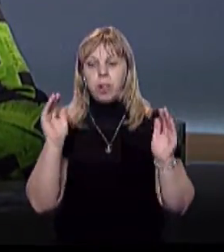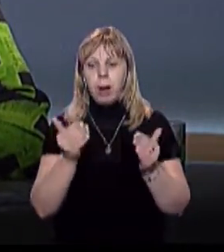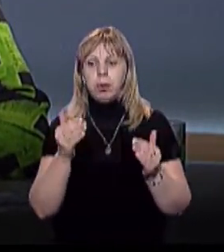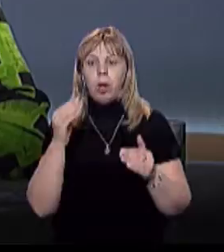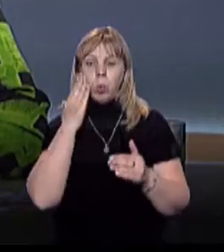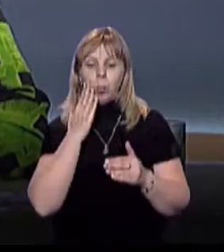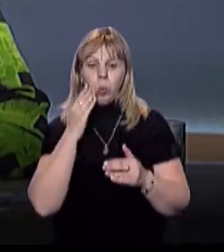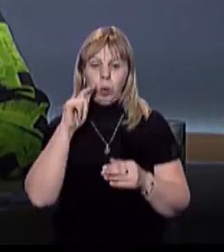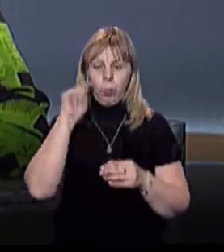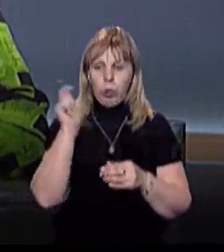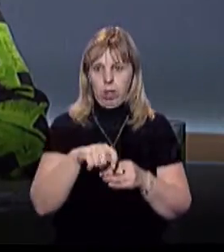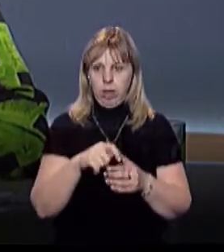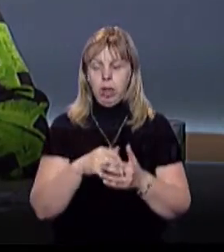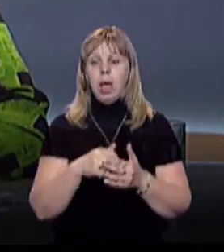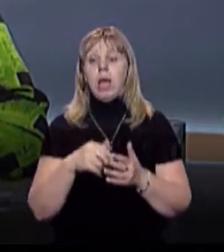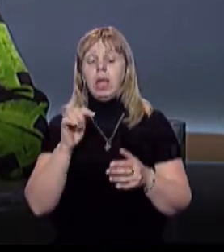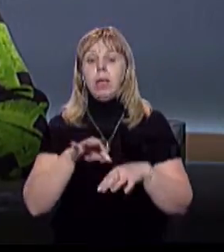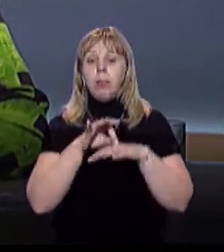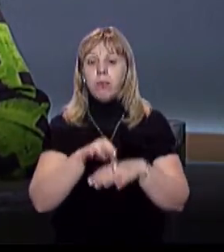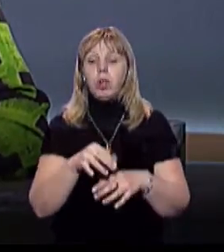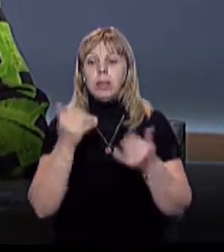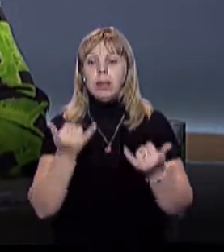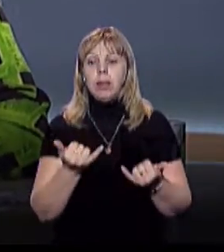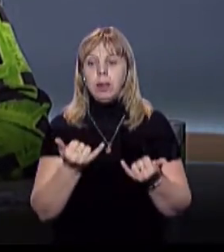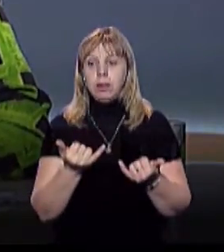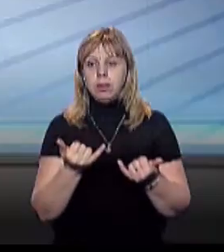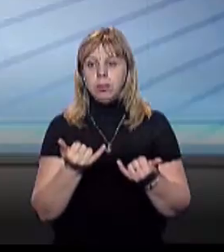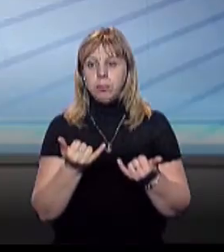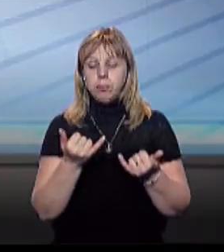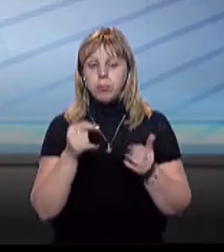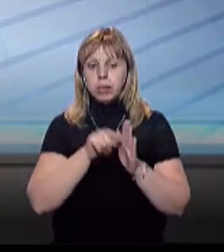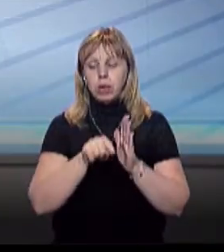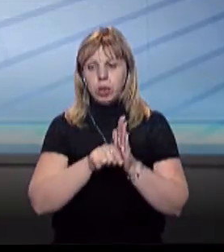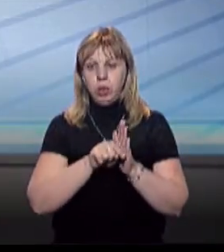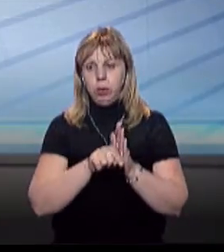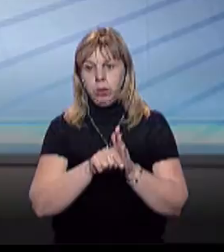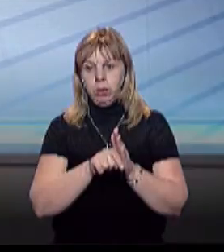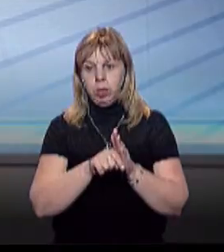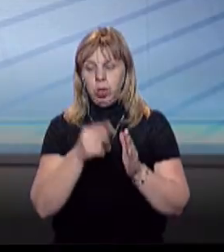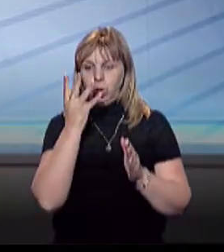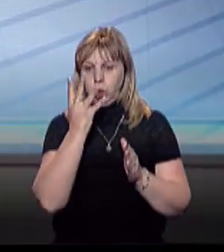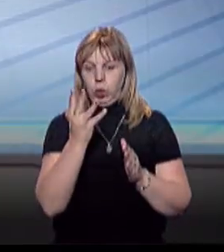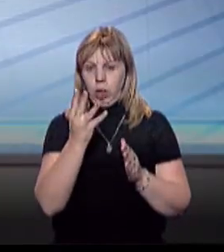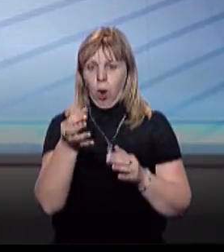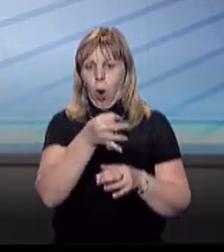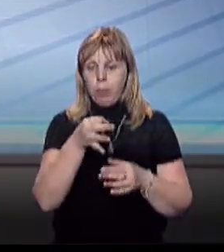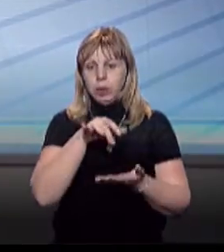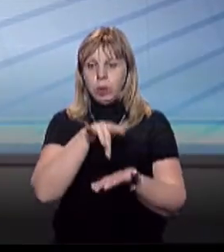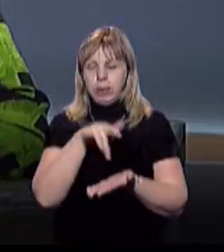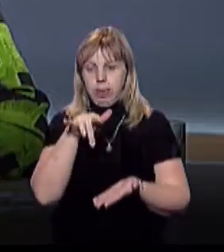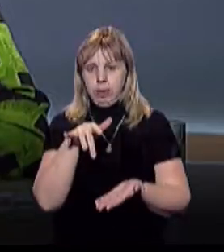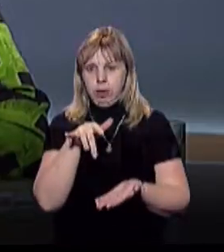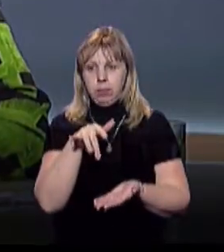співпраці Румунія-Україна. І проходить він зараз, значить, у 4 обласних